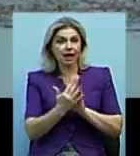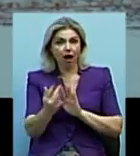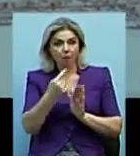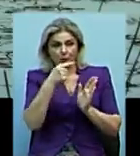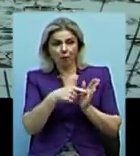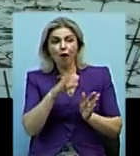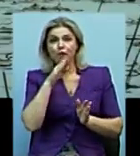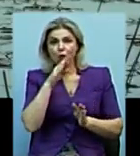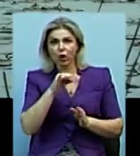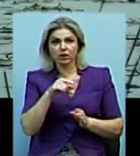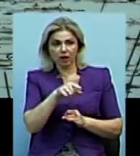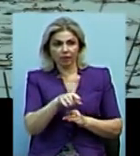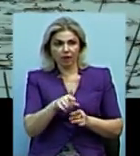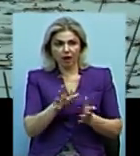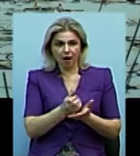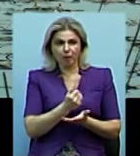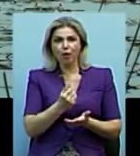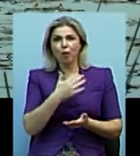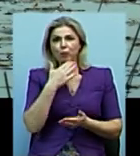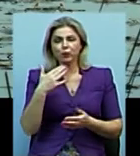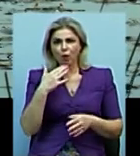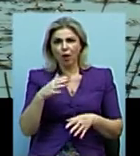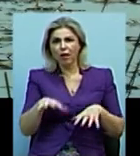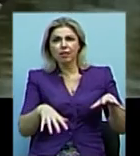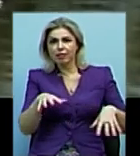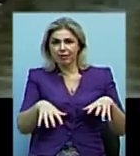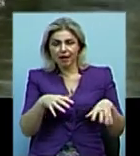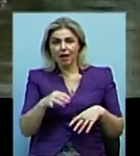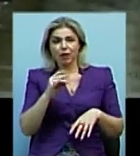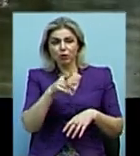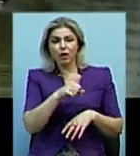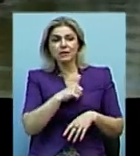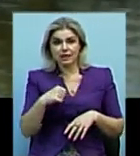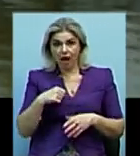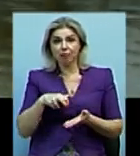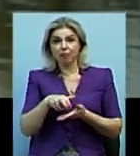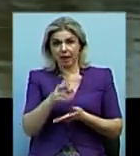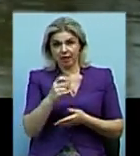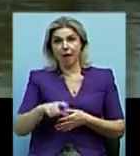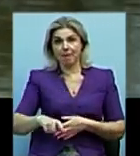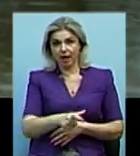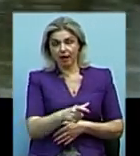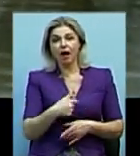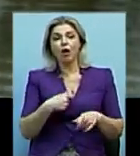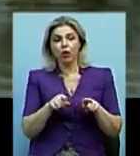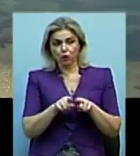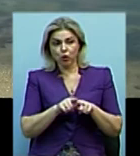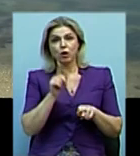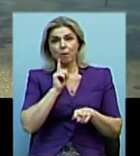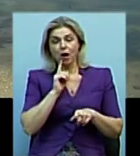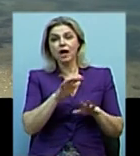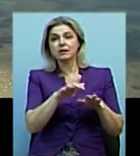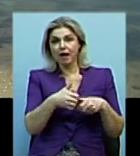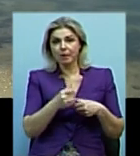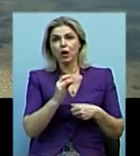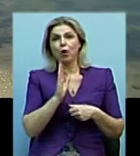воду і заплутався в глечиках, яких тут дуже багато росте. Але він самостійно вибрався на берег. Ми його теж поки заберемо і